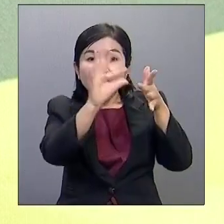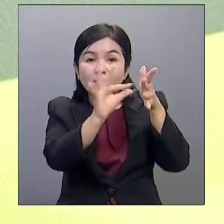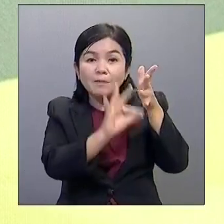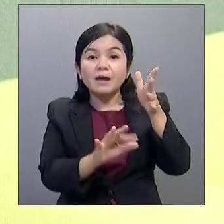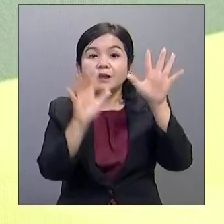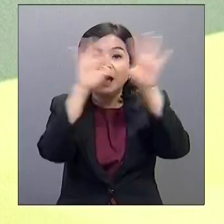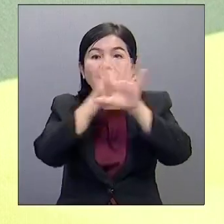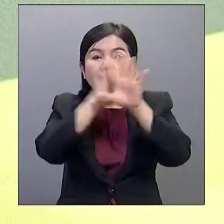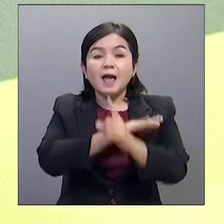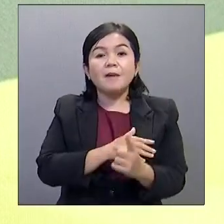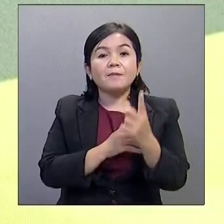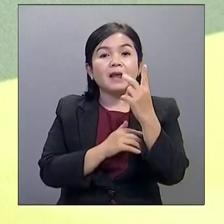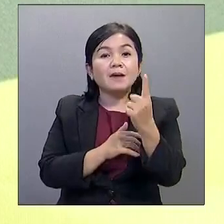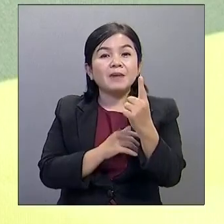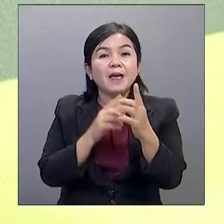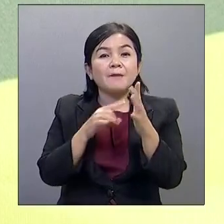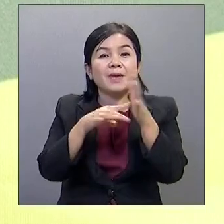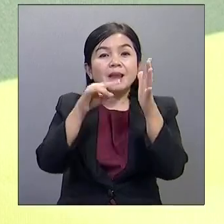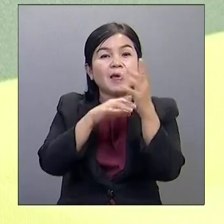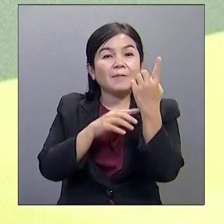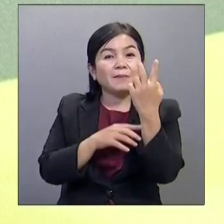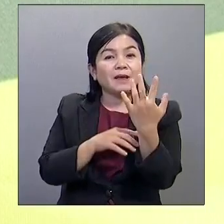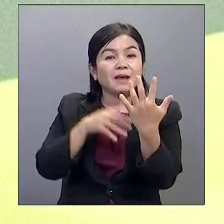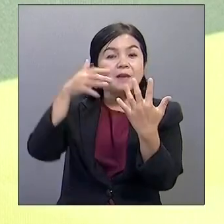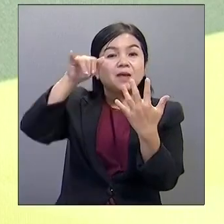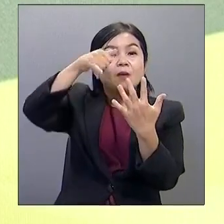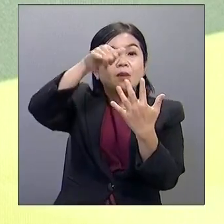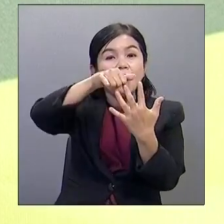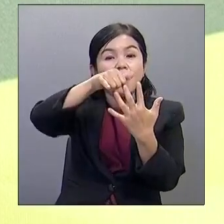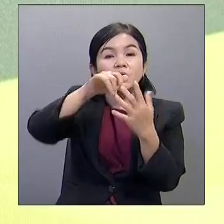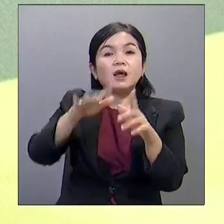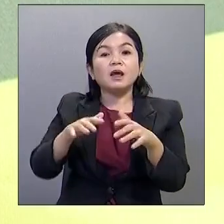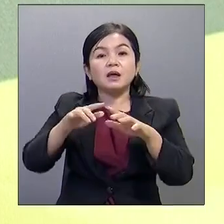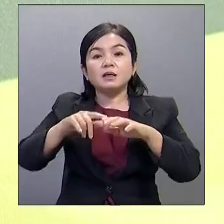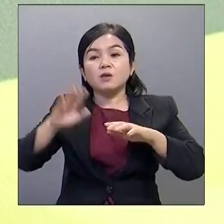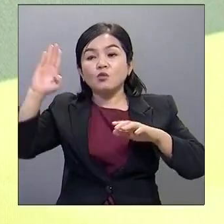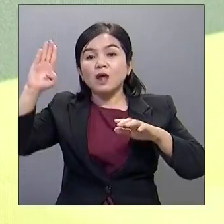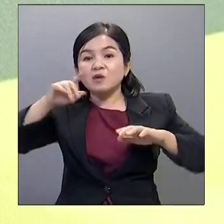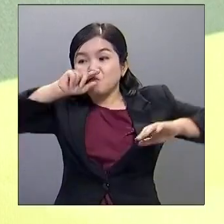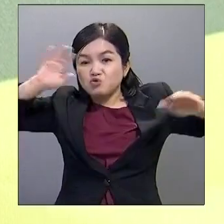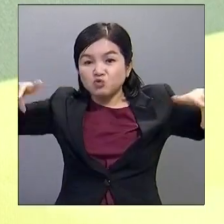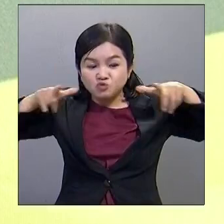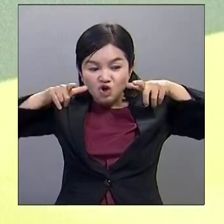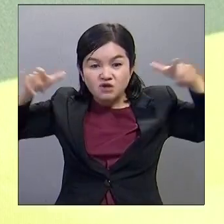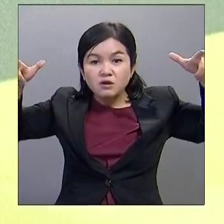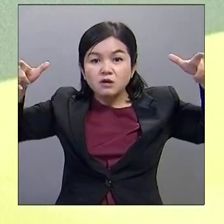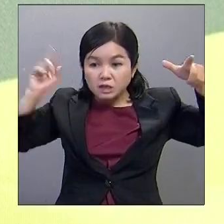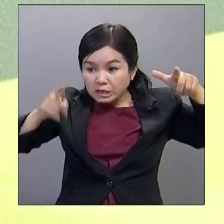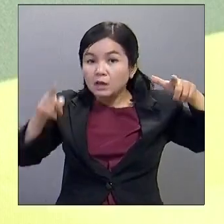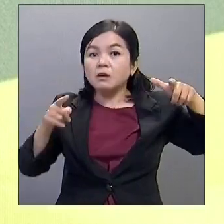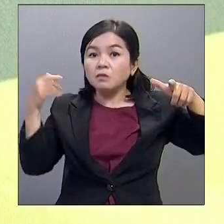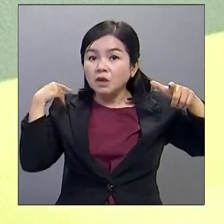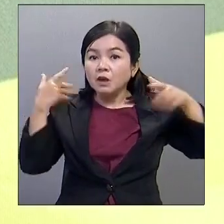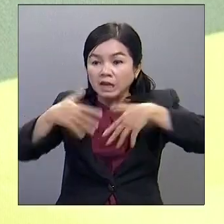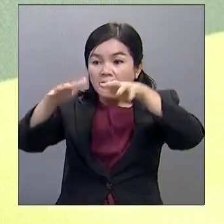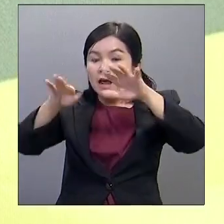มแหลมให้นกพิราบไปเกาะแต่ว่าถ้าเป็นตามโรงงานทั่วไปเนี่ยเขาจะใช้เหยี่ยว เหยี่ยวปลอม เหยี่ยวจริงๆ เหยี่ยวจริงเลย การฝึกเลย